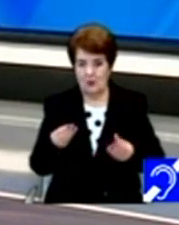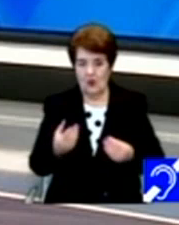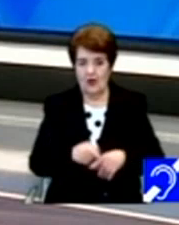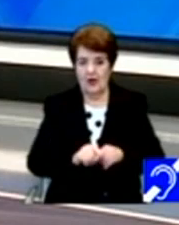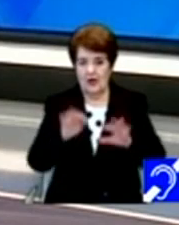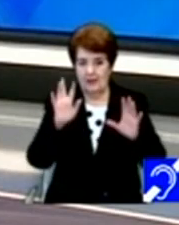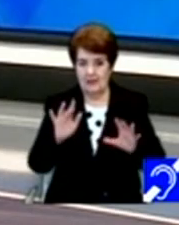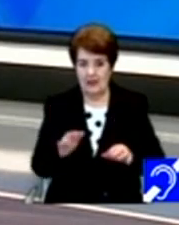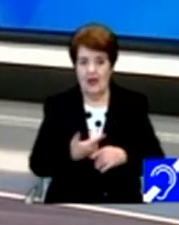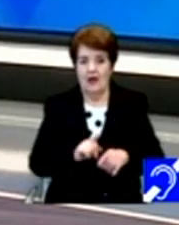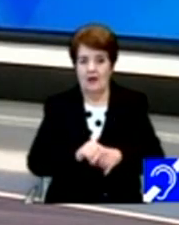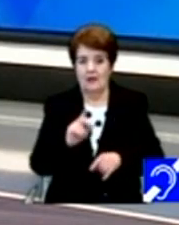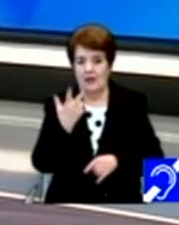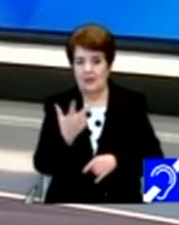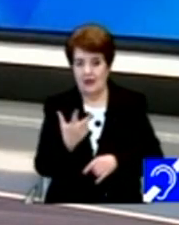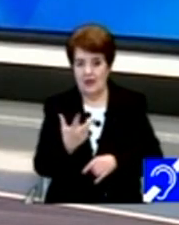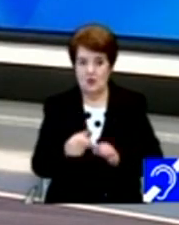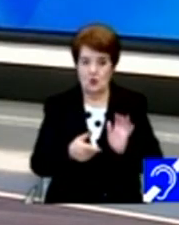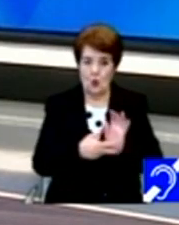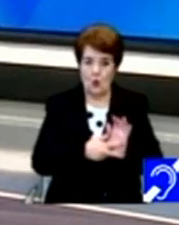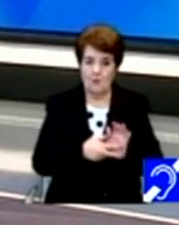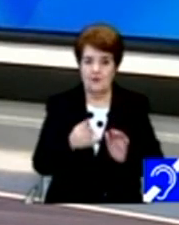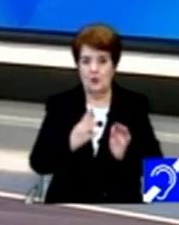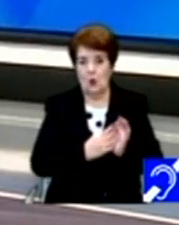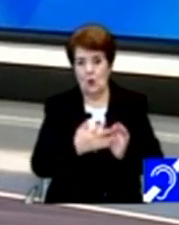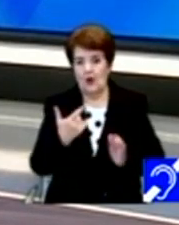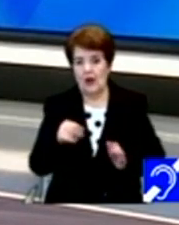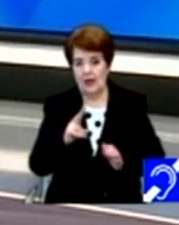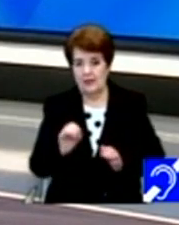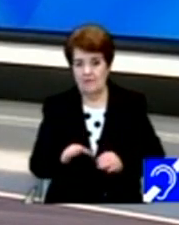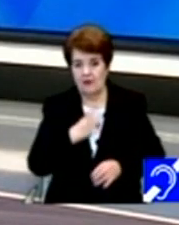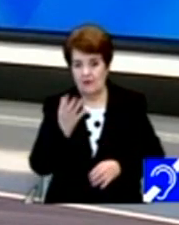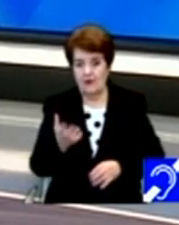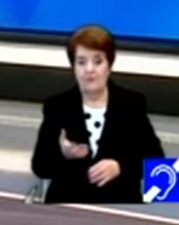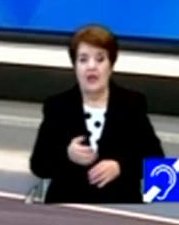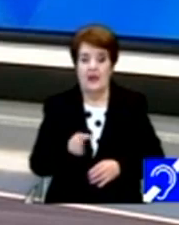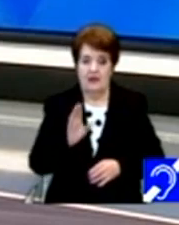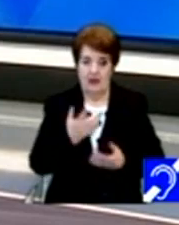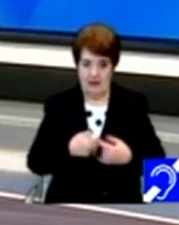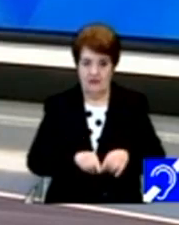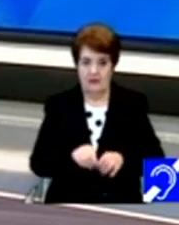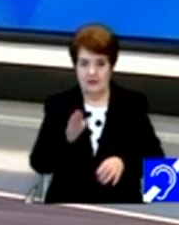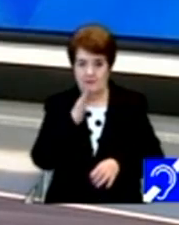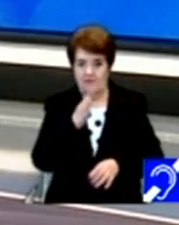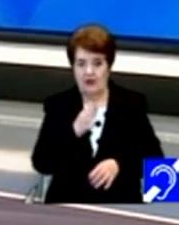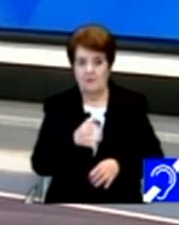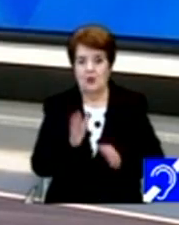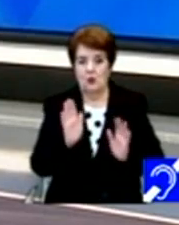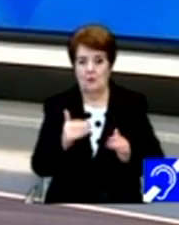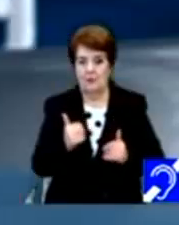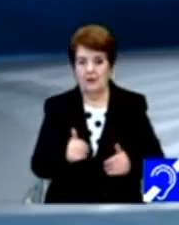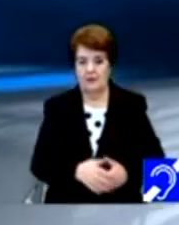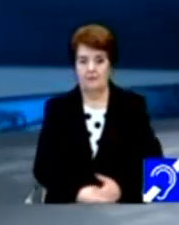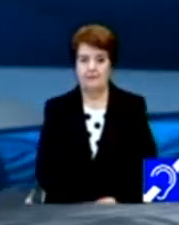termice maxime vor fi cuprinse între 3 și 8, 9 grade. Doamnelor, domnilor, atât despre vreme la această oră. Numai bine!